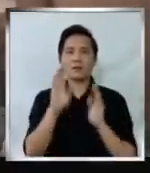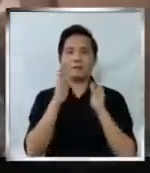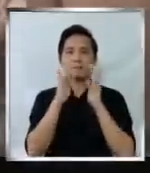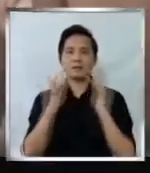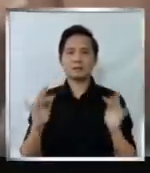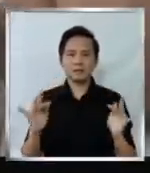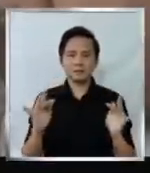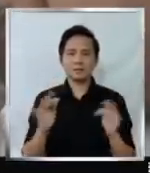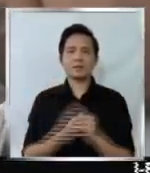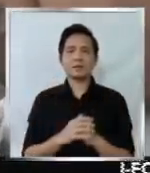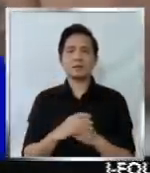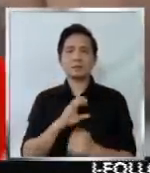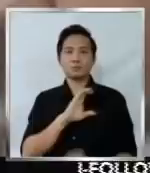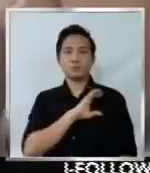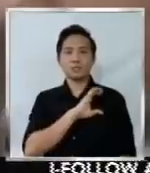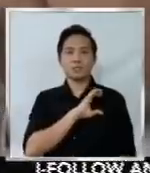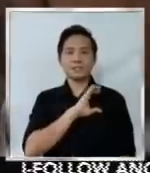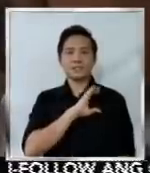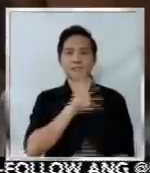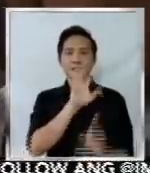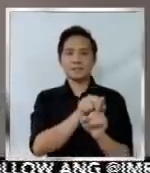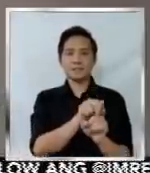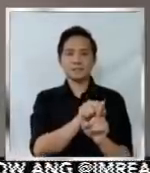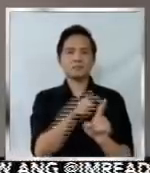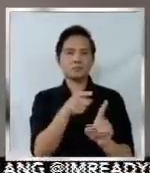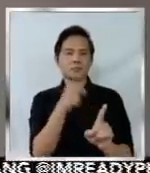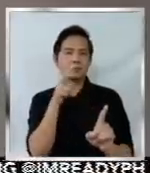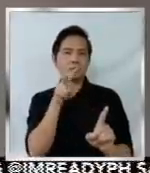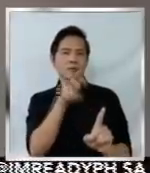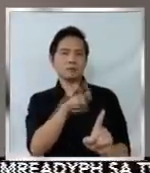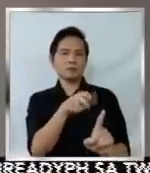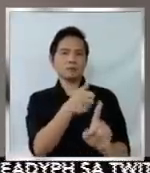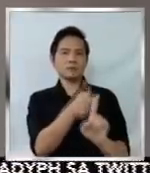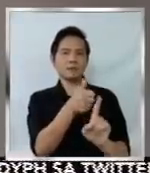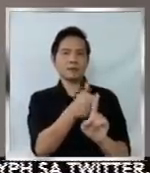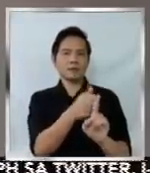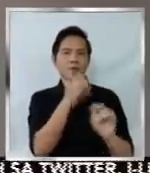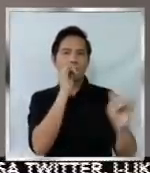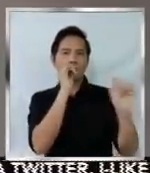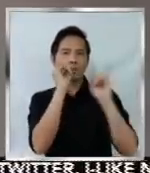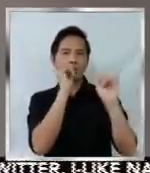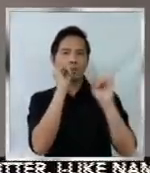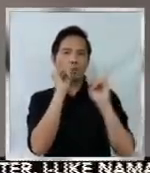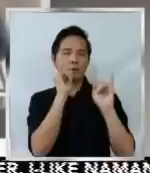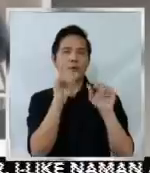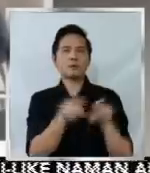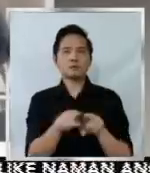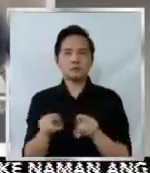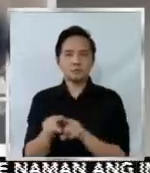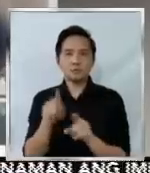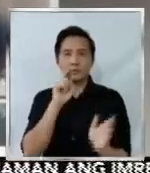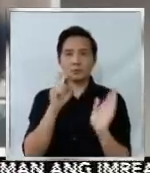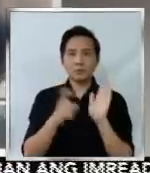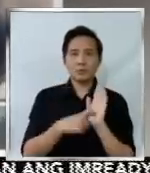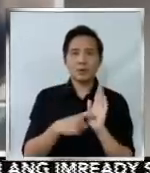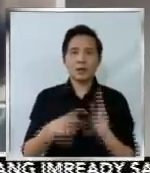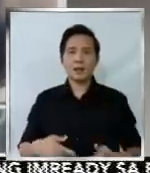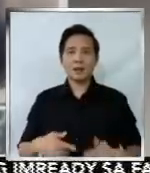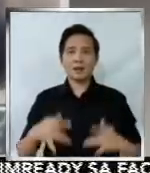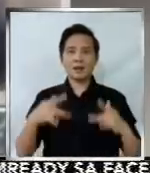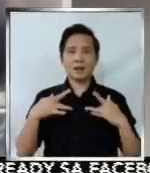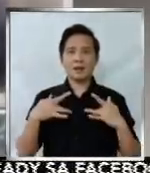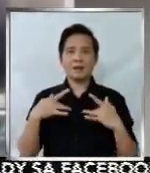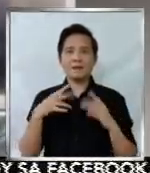ilang lalaki habang nag-iinuman. Ang ilan sa kanila, nakuha pa raw mag-live video at mag-post